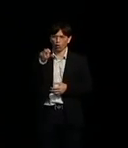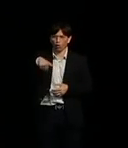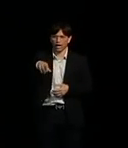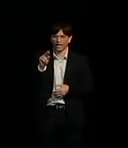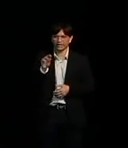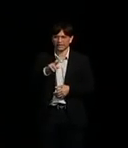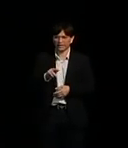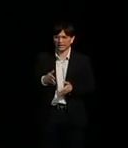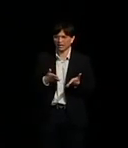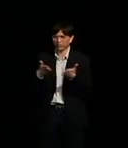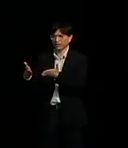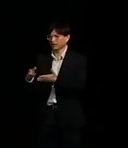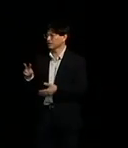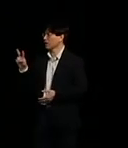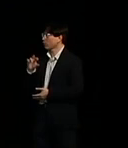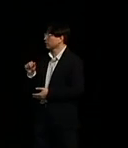il vademecu